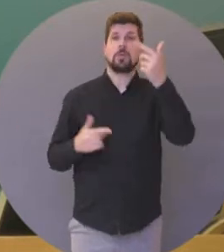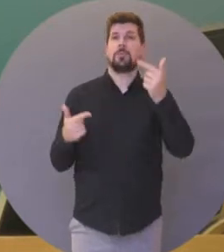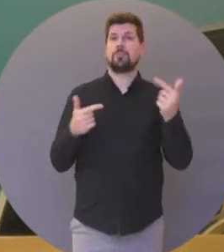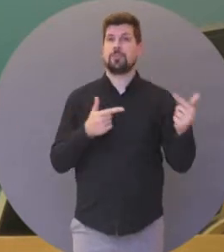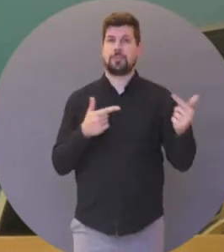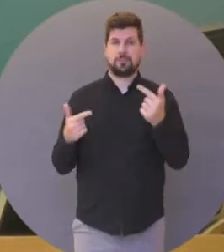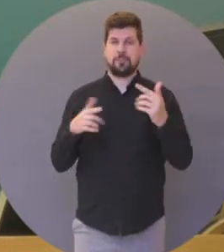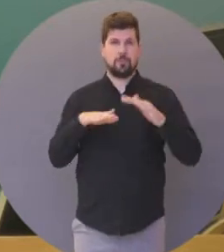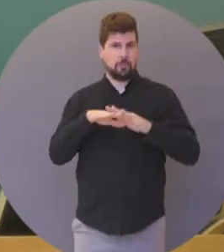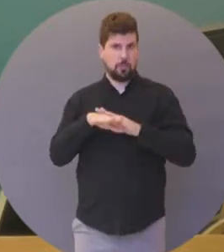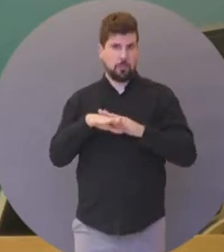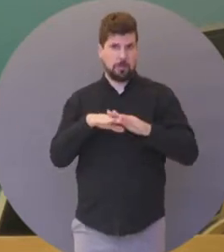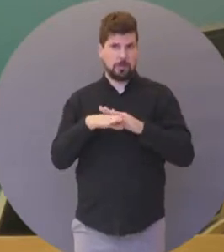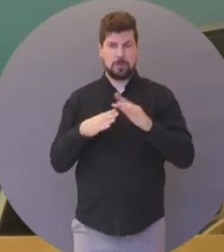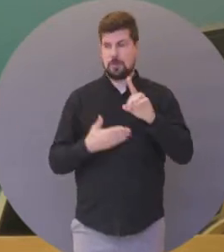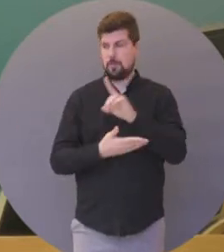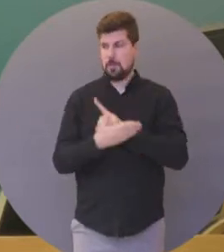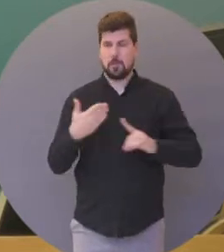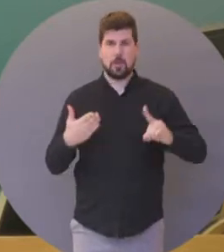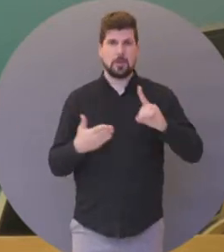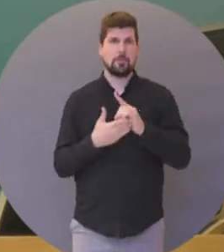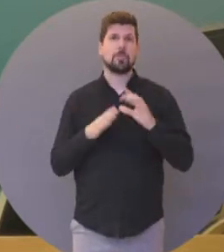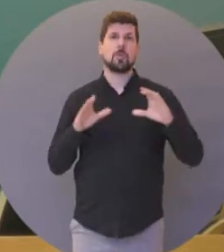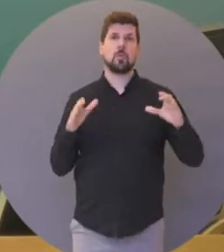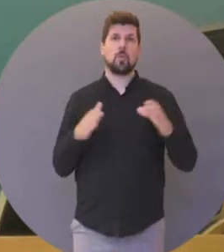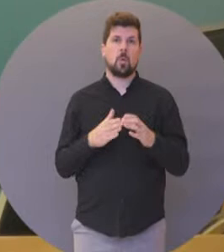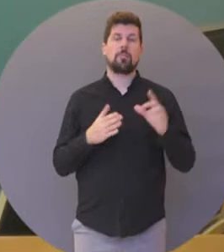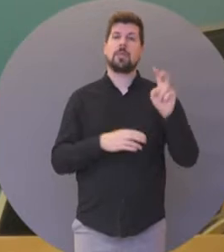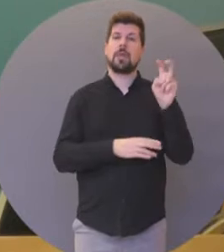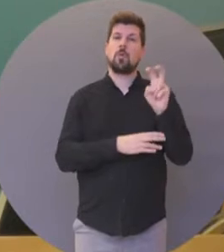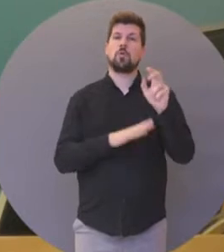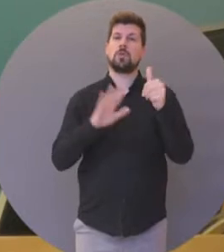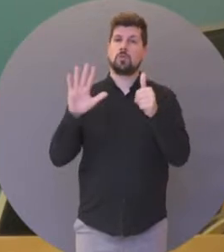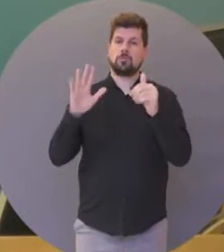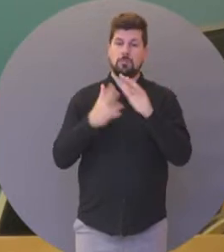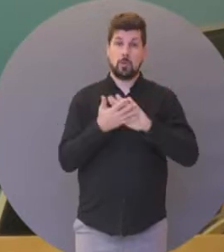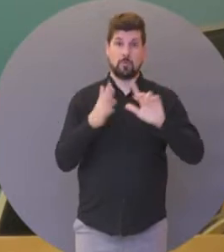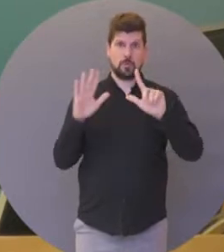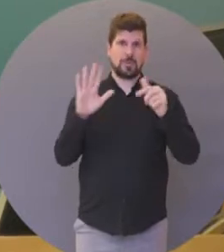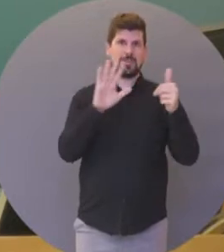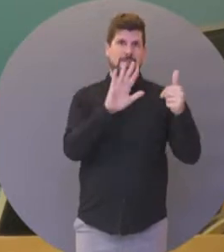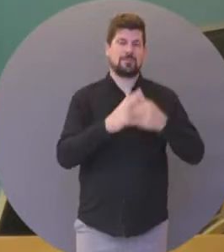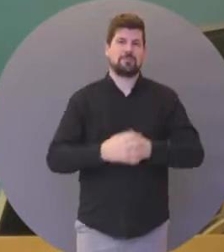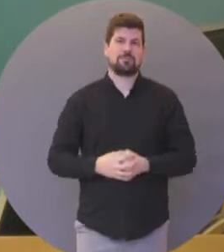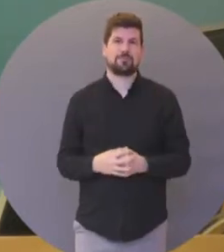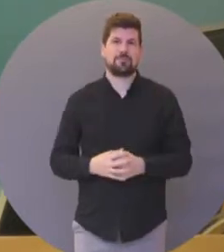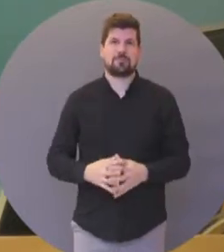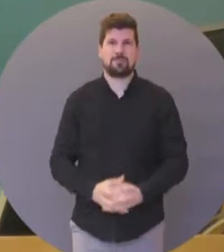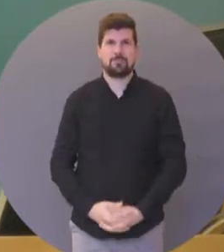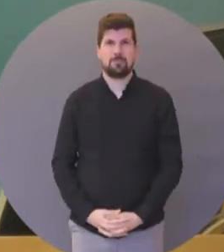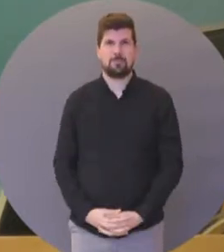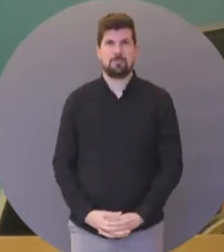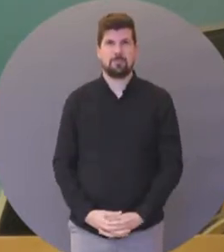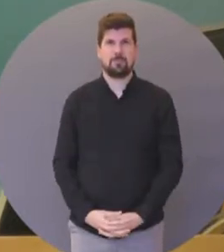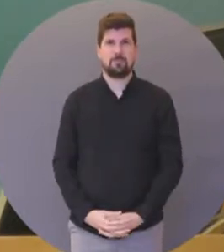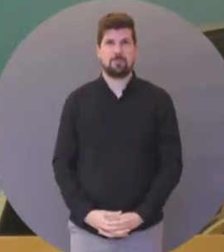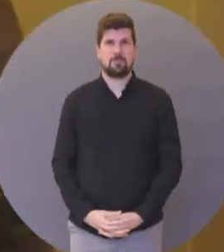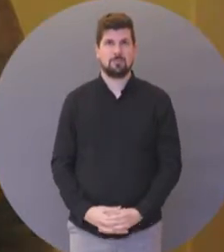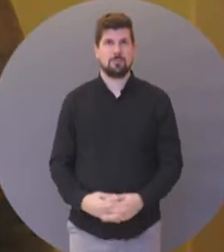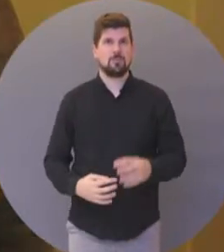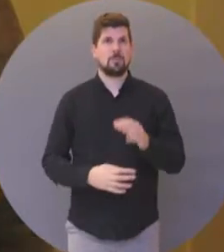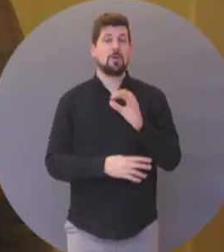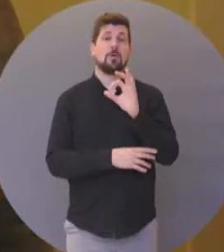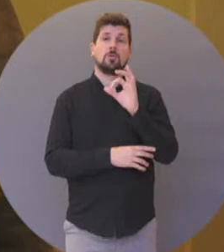départementale et c'est le groupe écologiste 76 qui le présente oui peut-être un mot